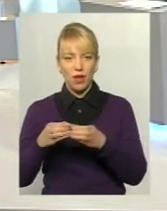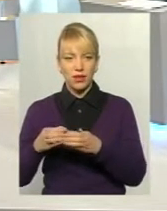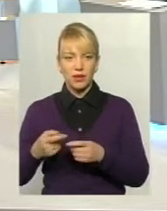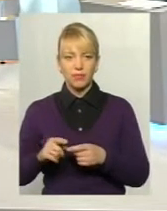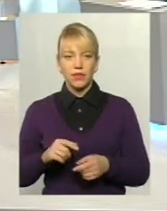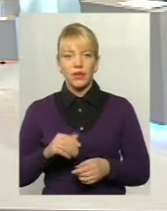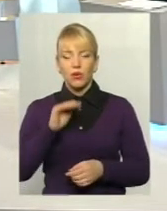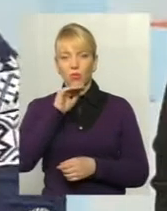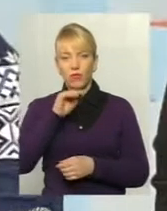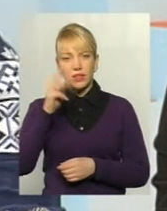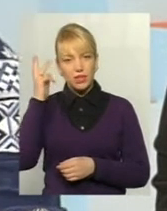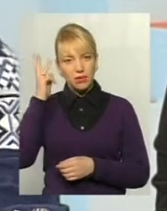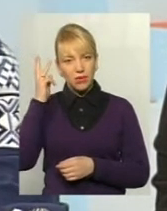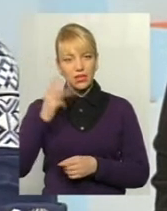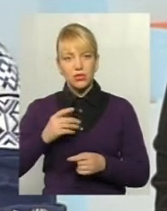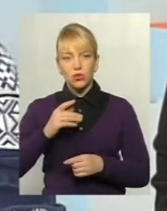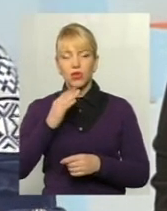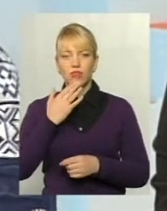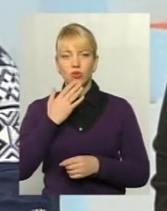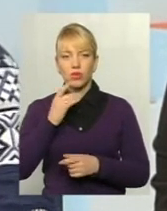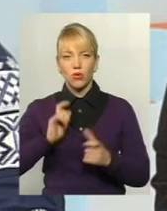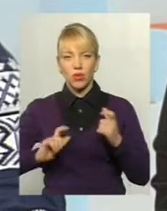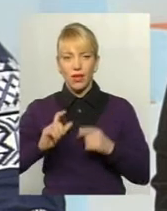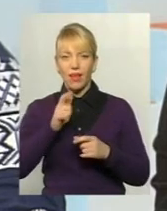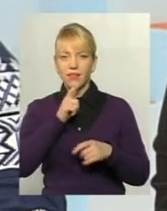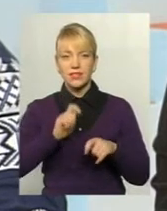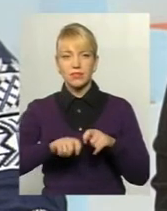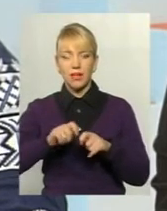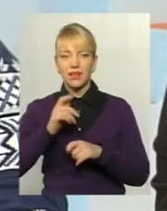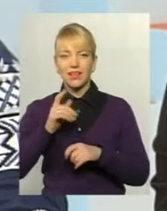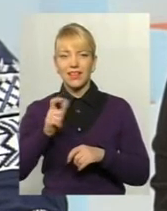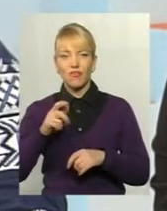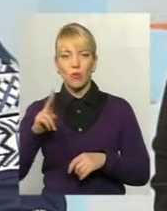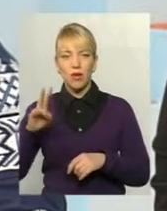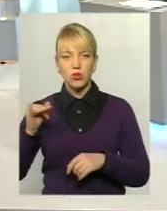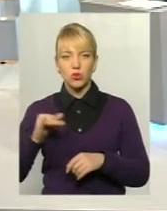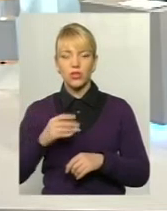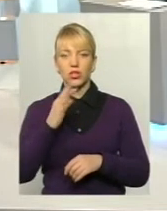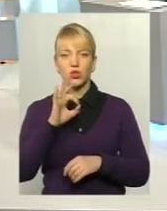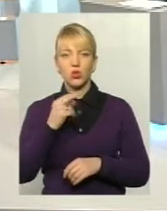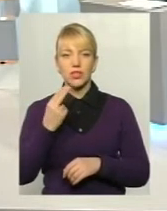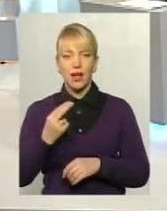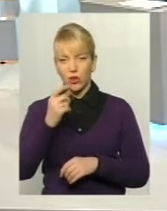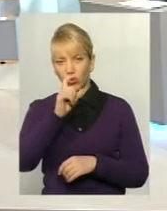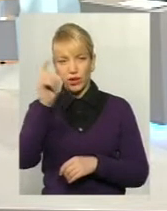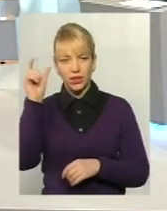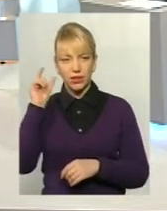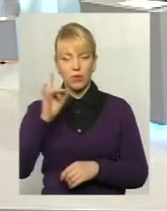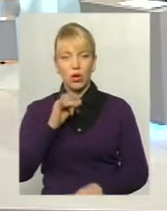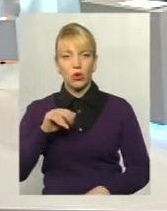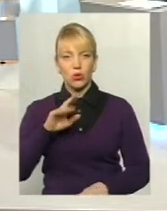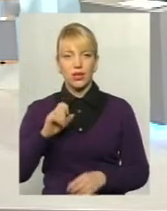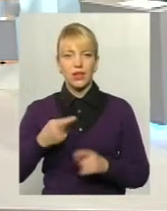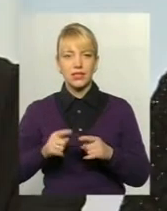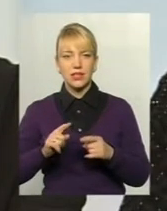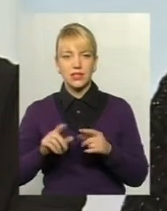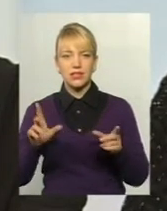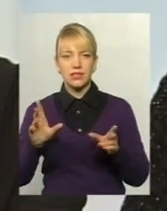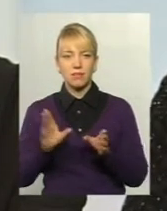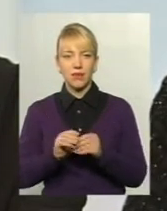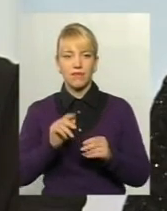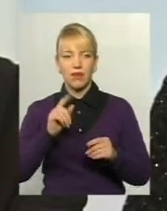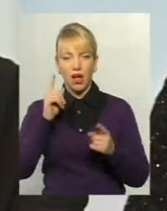Хмельницького національного університету, експерт Європейської соціальної академії, та Каріна Руда, співавтор курсу кооперативної освіти.